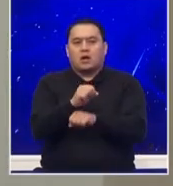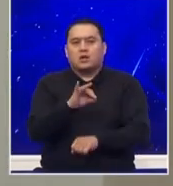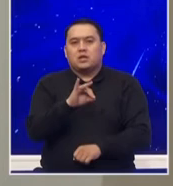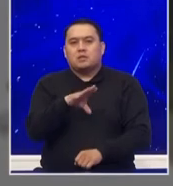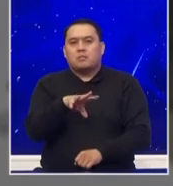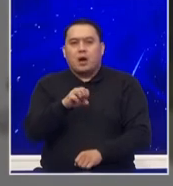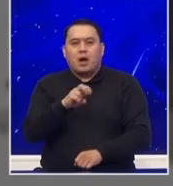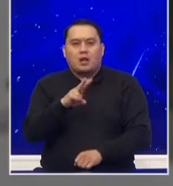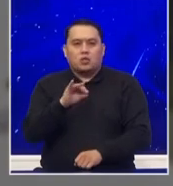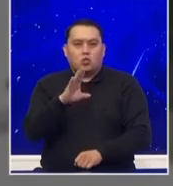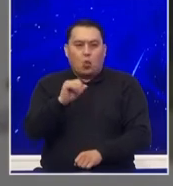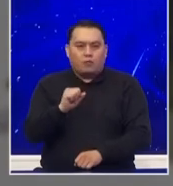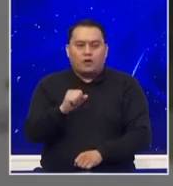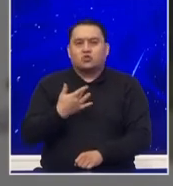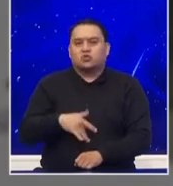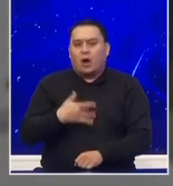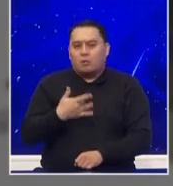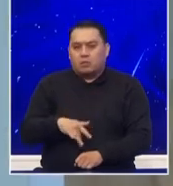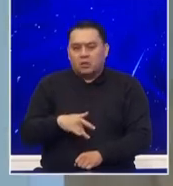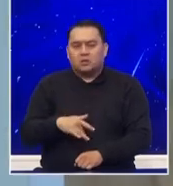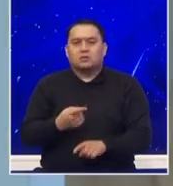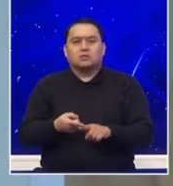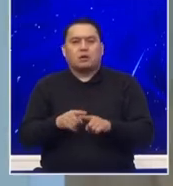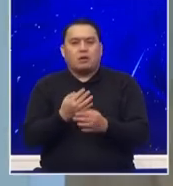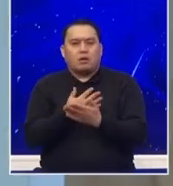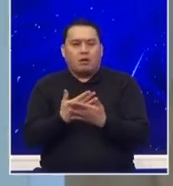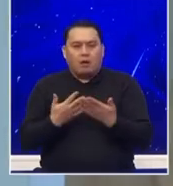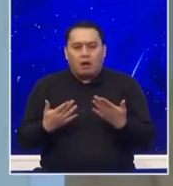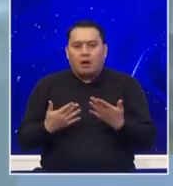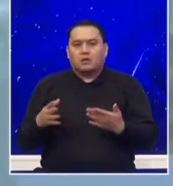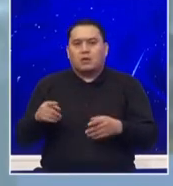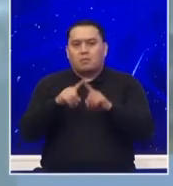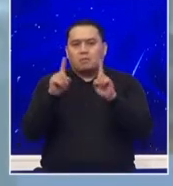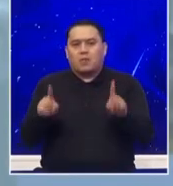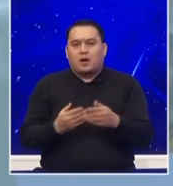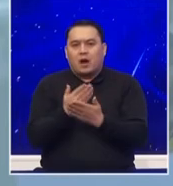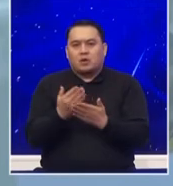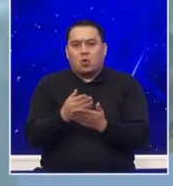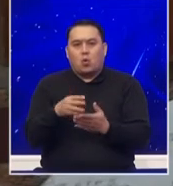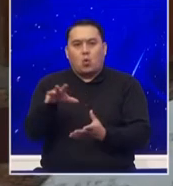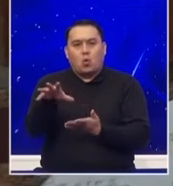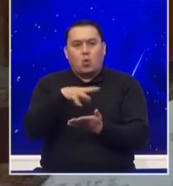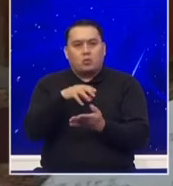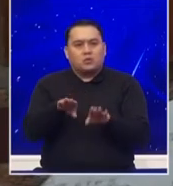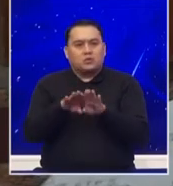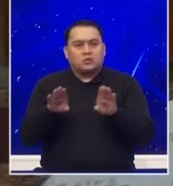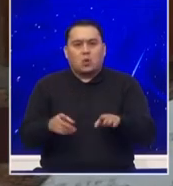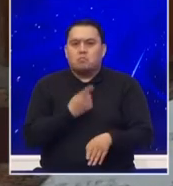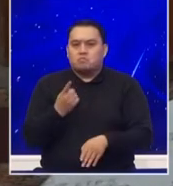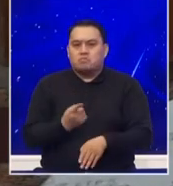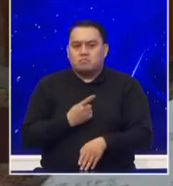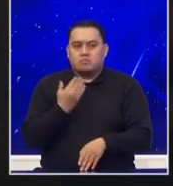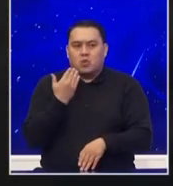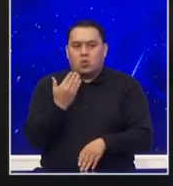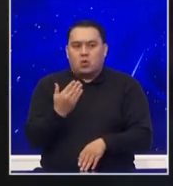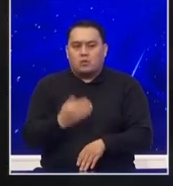Иманов, жыр жампозы Жамбыл мен қазақ әнінің кені Кенен Әзірбаевтардың портретін айнытпай салған алғашқы қылғалам шебері